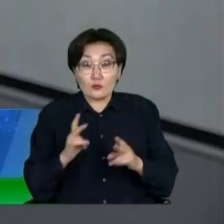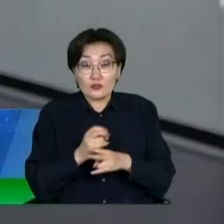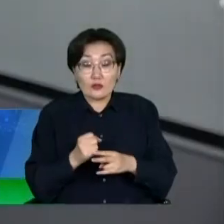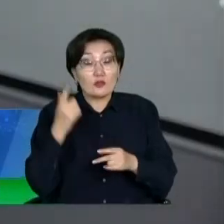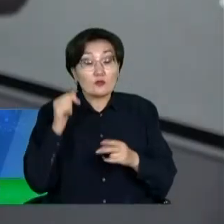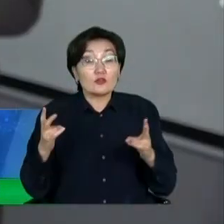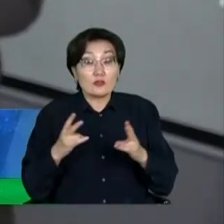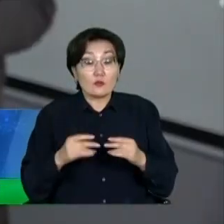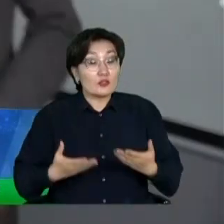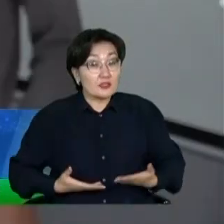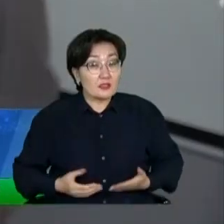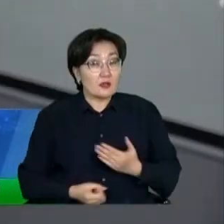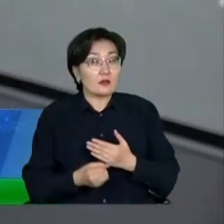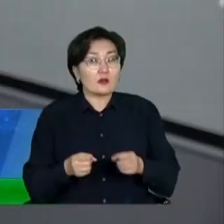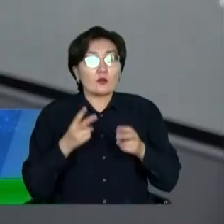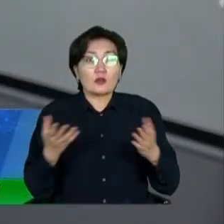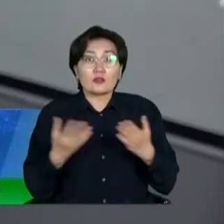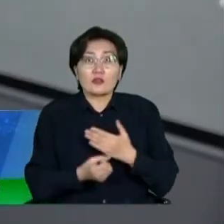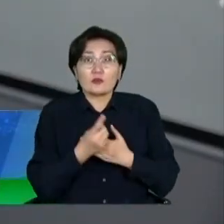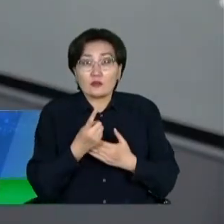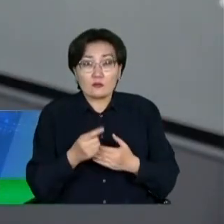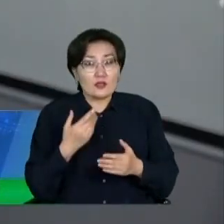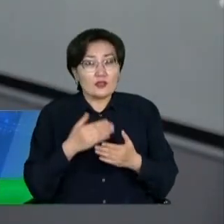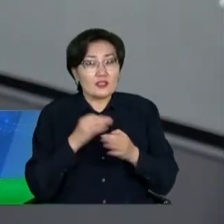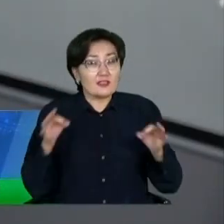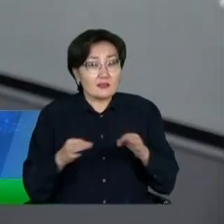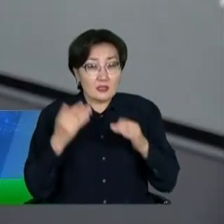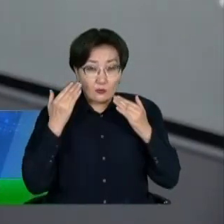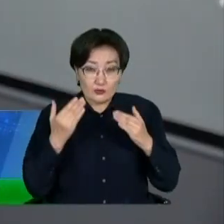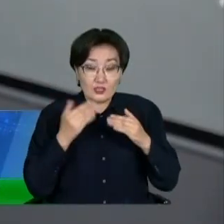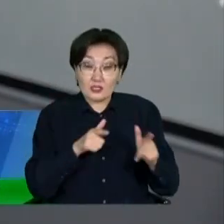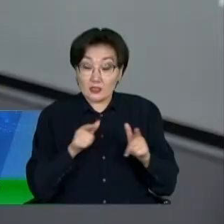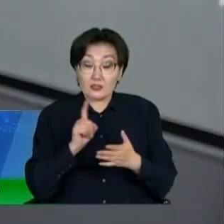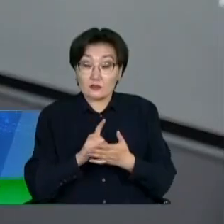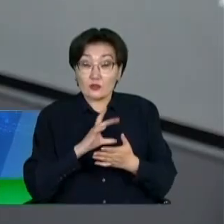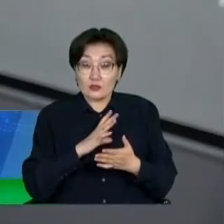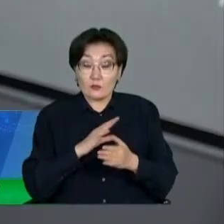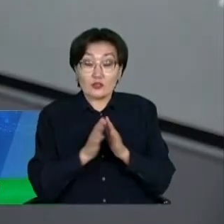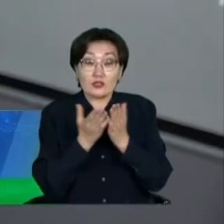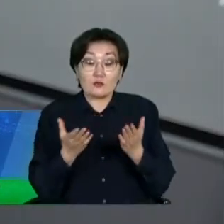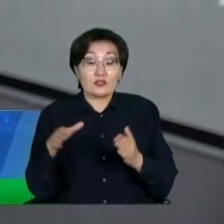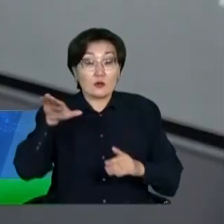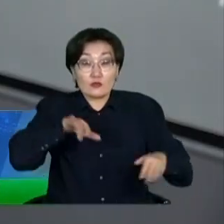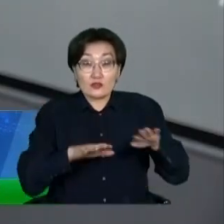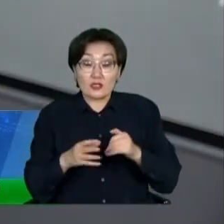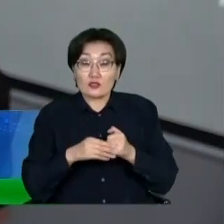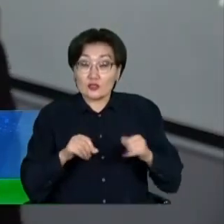білуіміз қажет. Өмірімізде қауіп қайдан келетінін ешқашан болжай алмаймыз, бірақ оған дайын болуға болады. Кітап тек тауда емес,